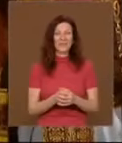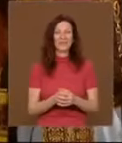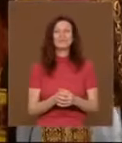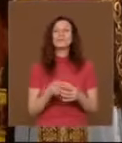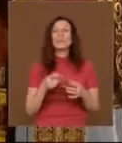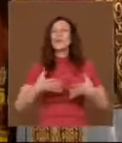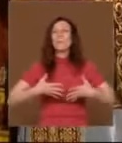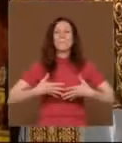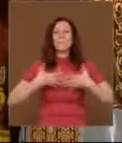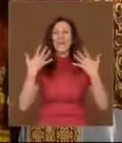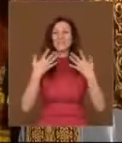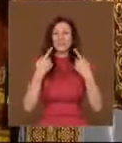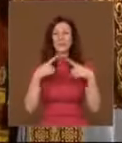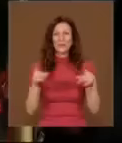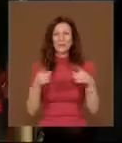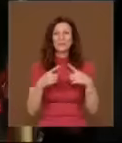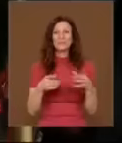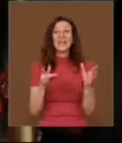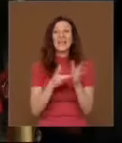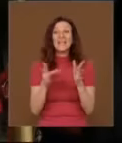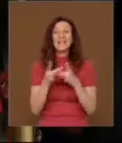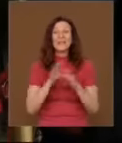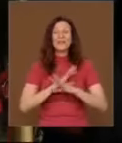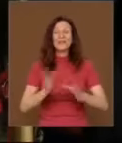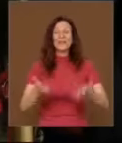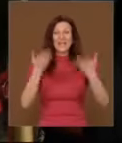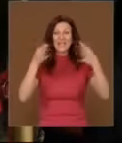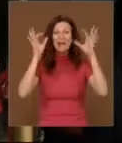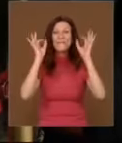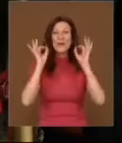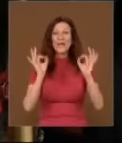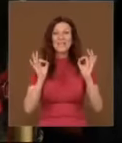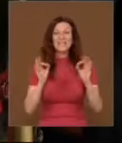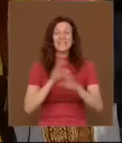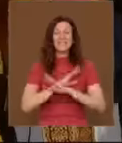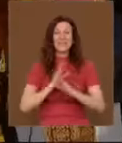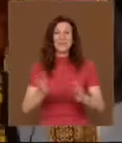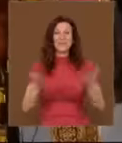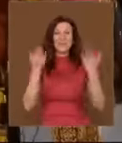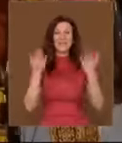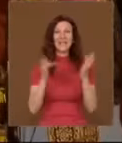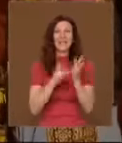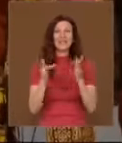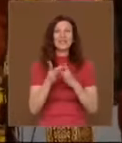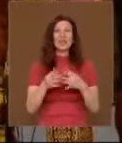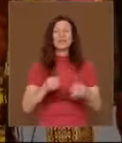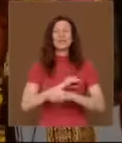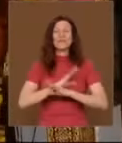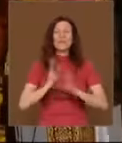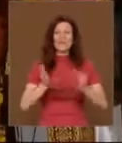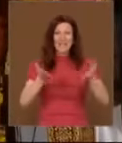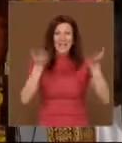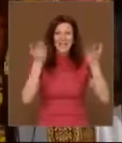Чухме празничното песнопение, празничния тропар. Воистина воскресе! Христос воскресе!